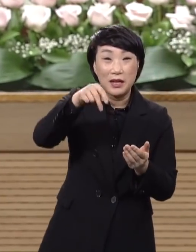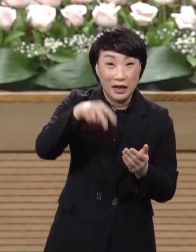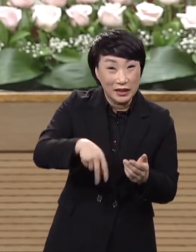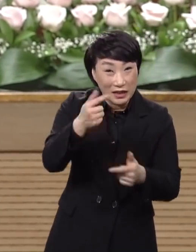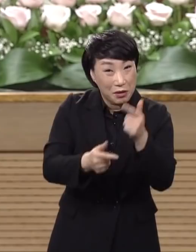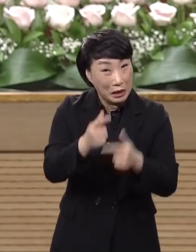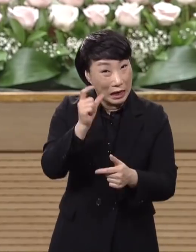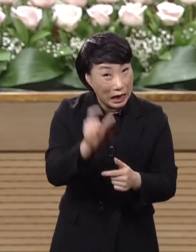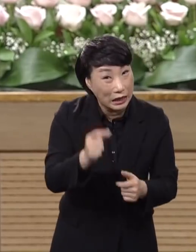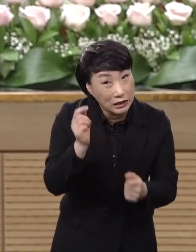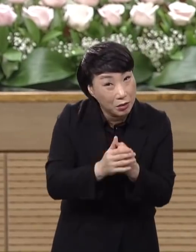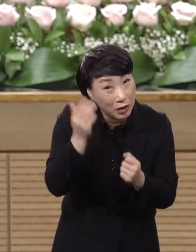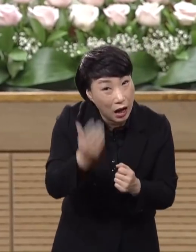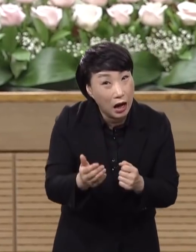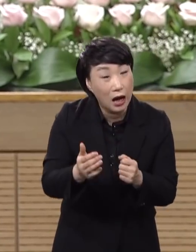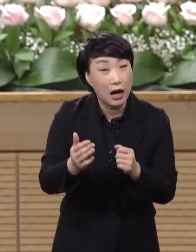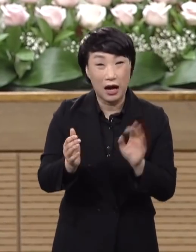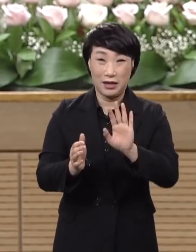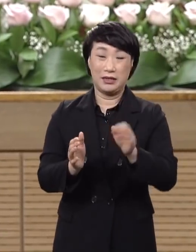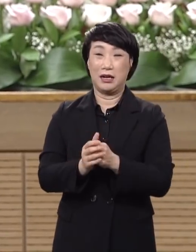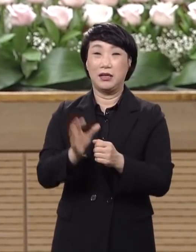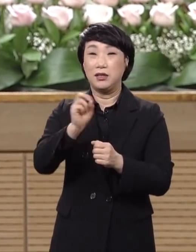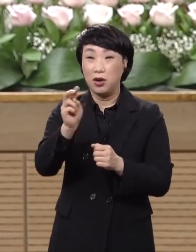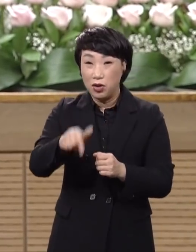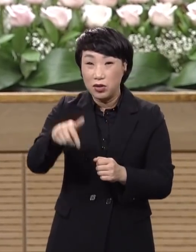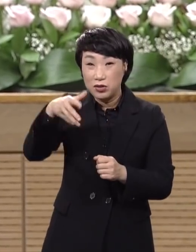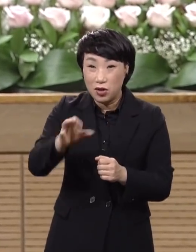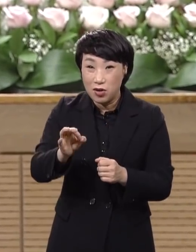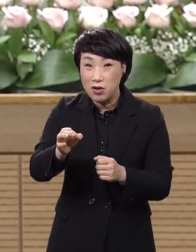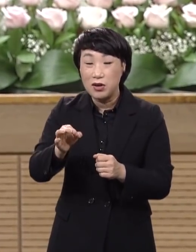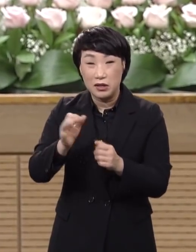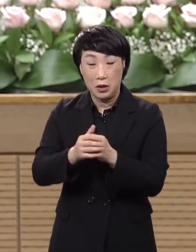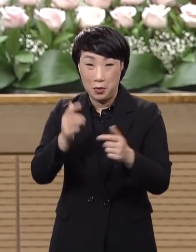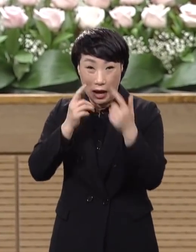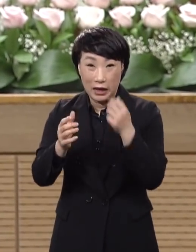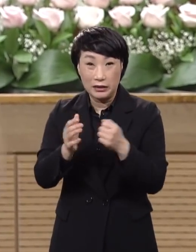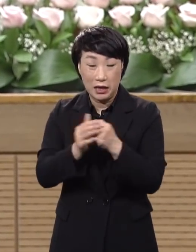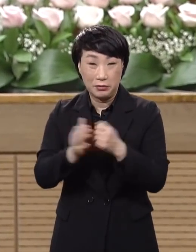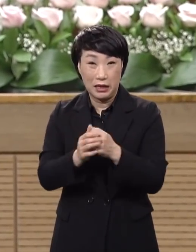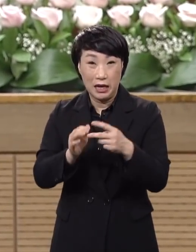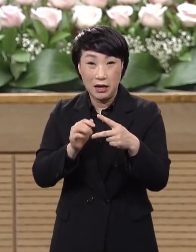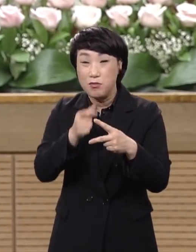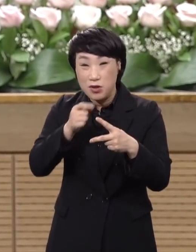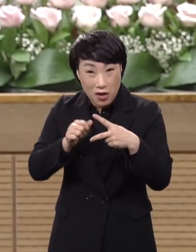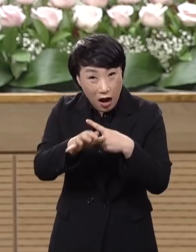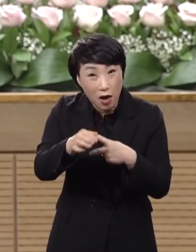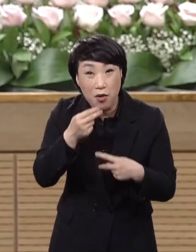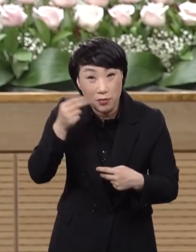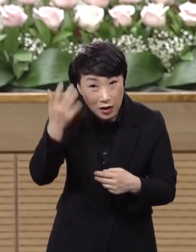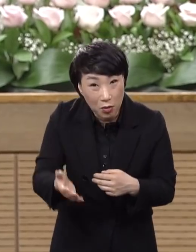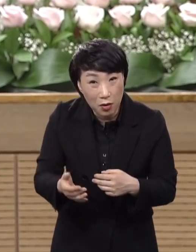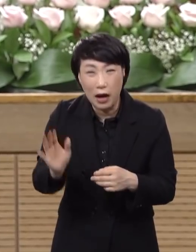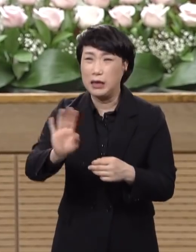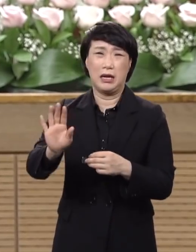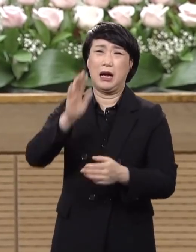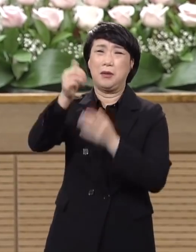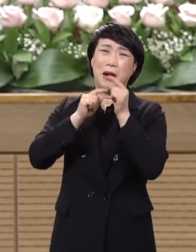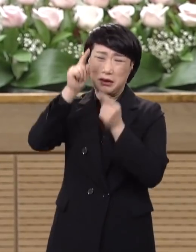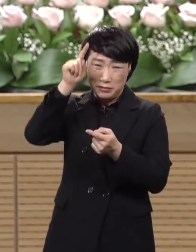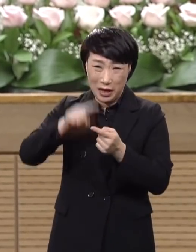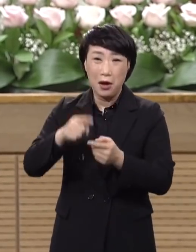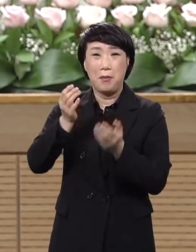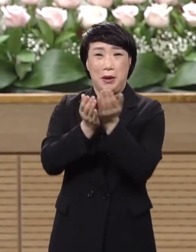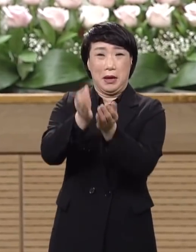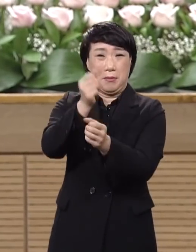든든해서? 아니야. 역청이 든든해서? 아니야. 하나님의 말씀대로 지었기 때문에 하나님